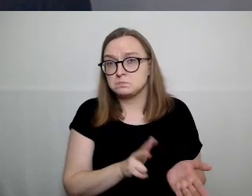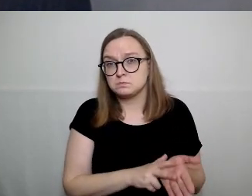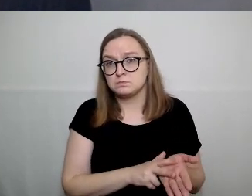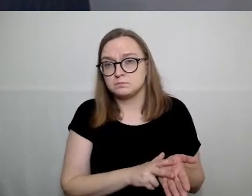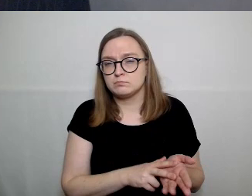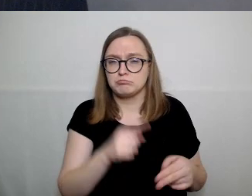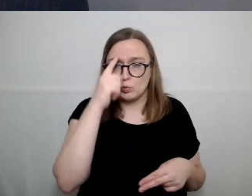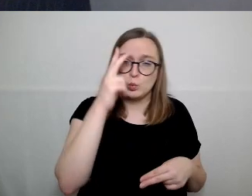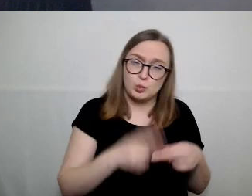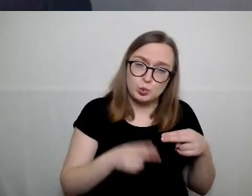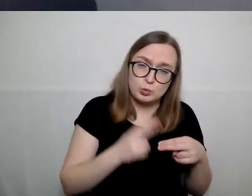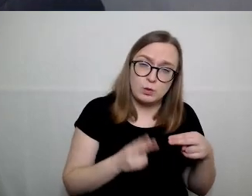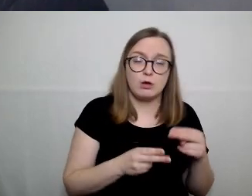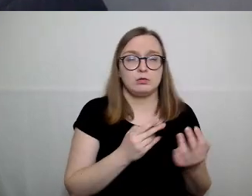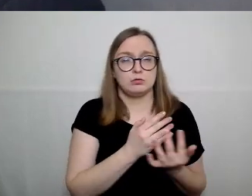sprendimus irgi